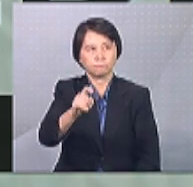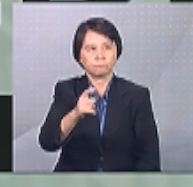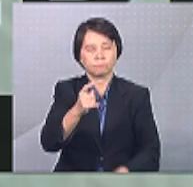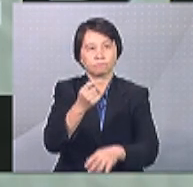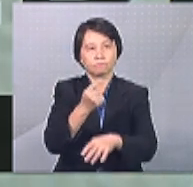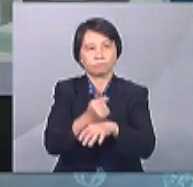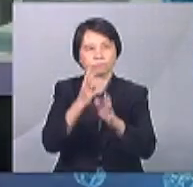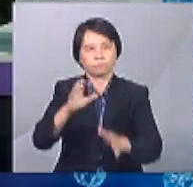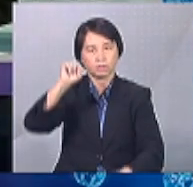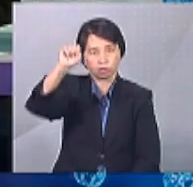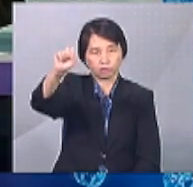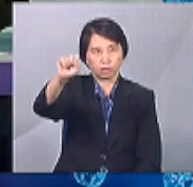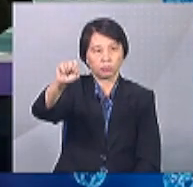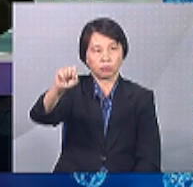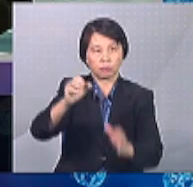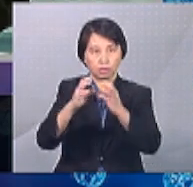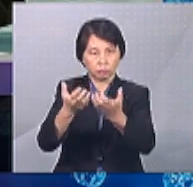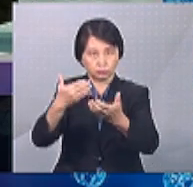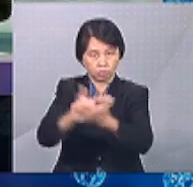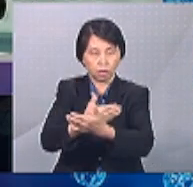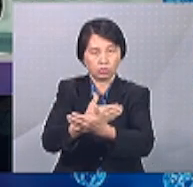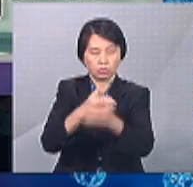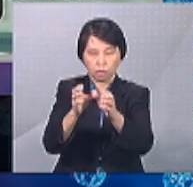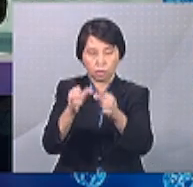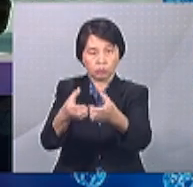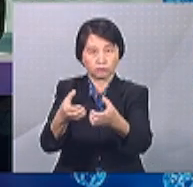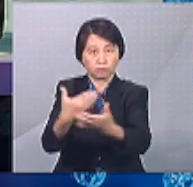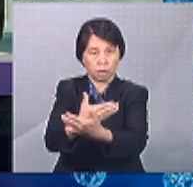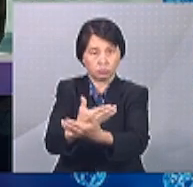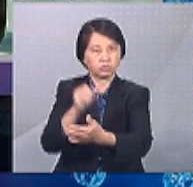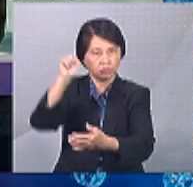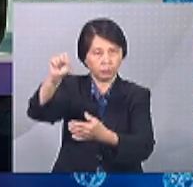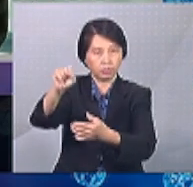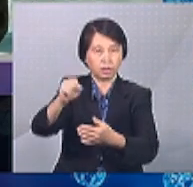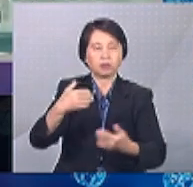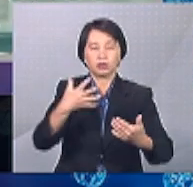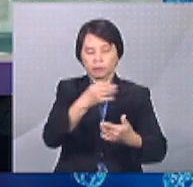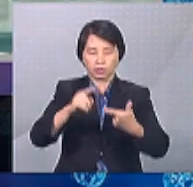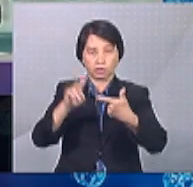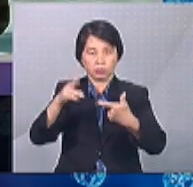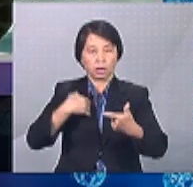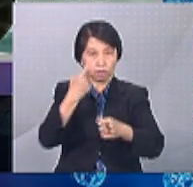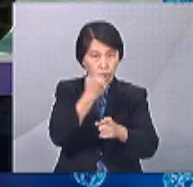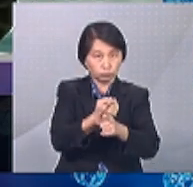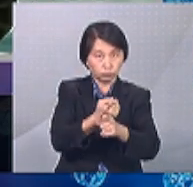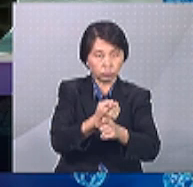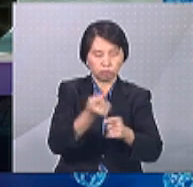kesihatan di Sabah tu adakah satu kluster yang baru? Kemudian adakah benar laporan yang